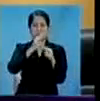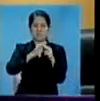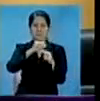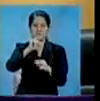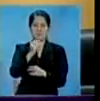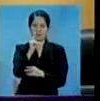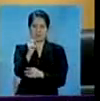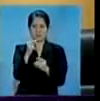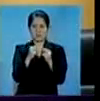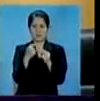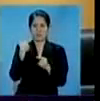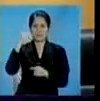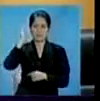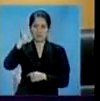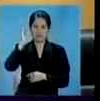มก็ได้อภิปรายกันเยอะแล้ว